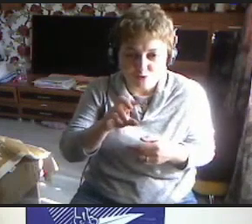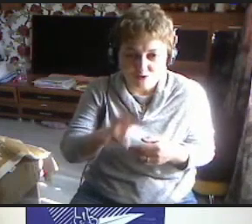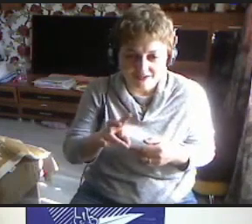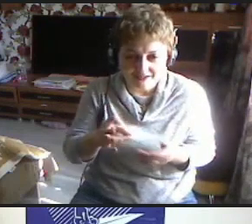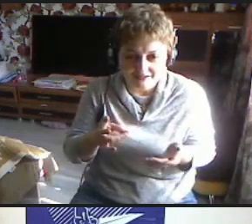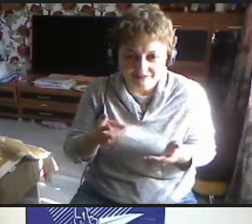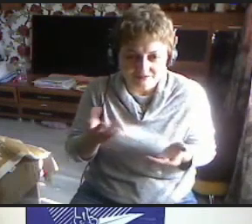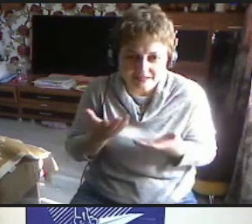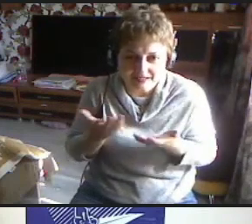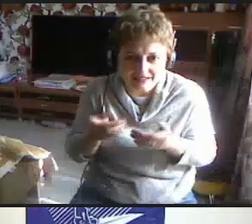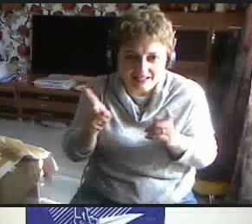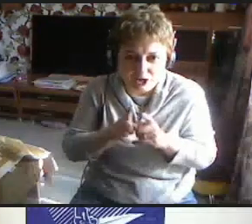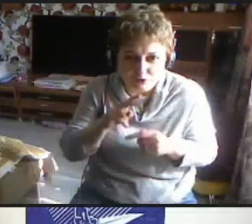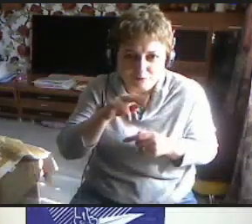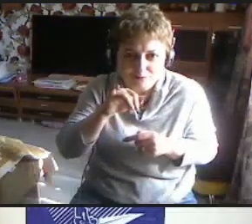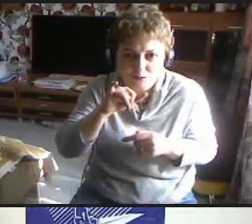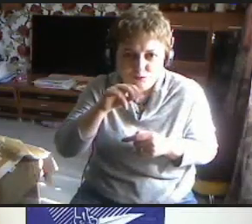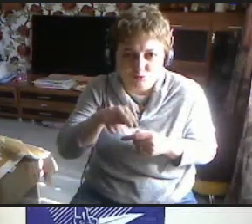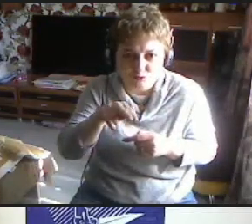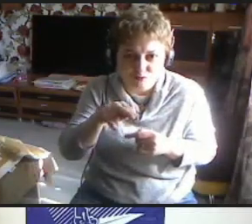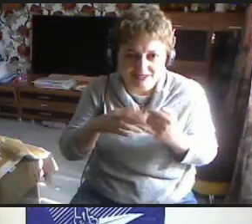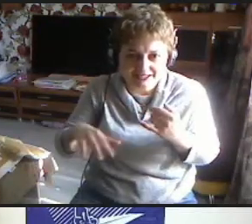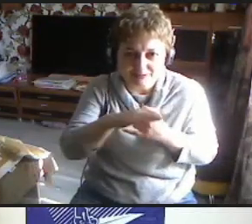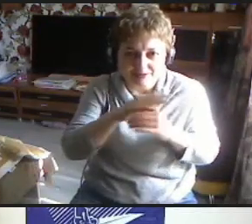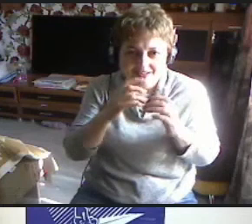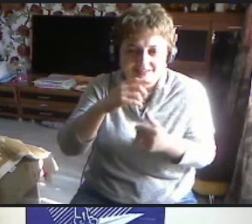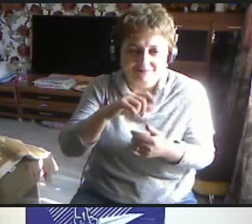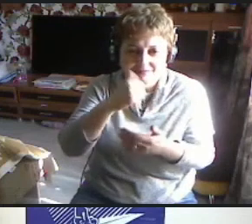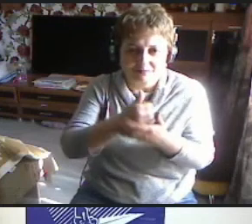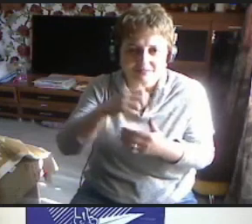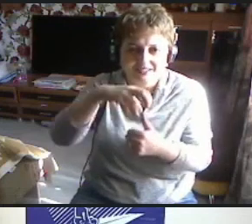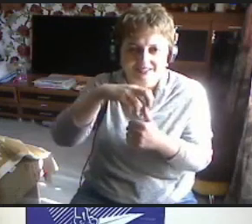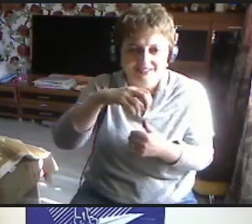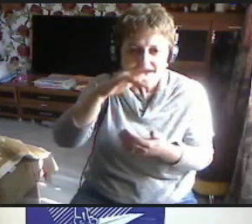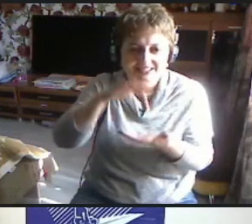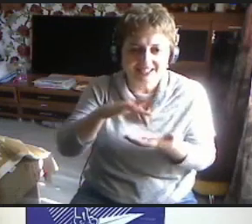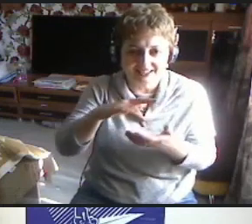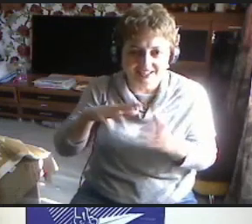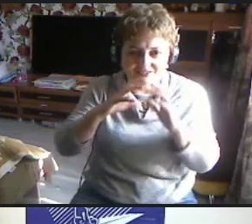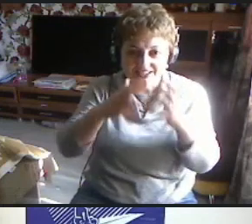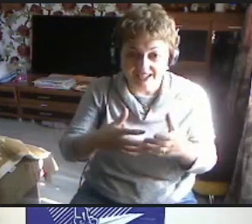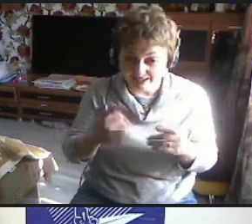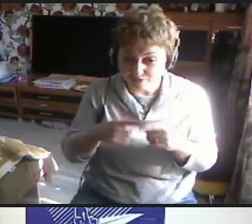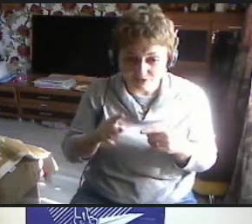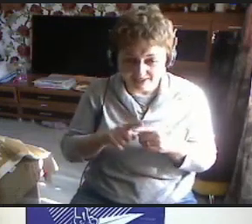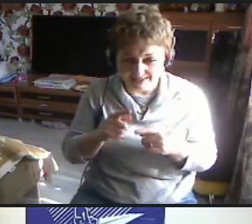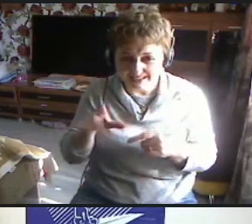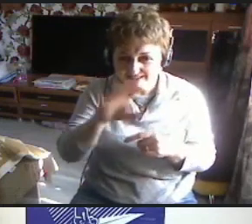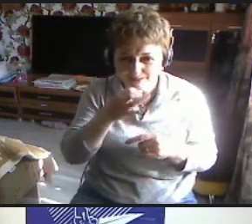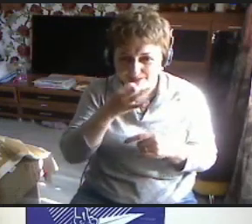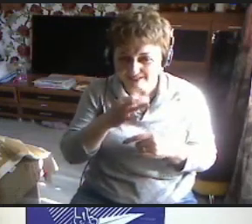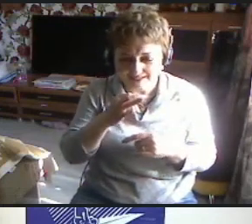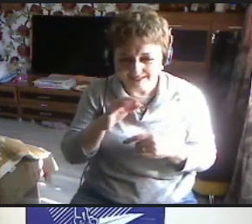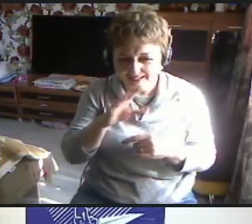пуп Земли и центр Вселенной. Не всем это нравится, поэтому лучше несколько раз подумать, как